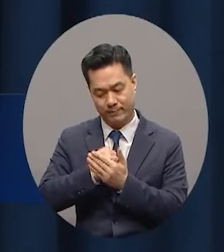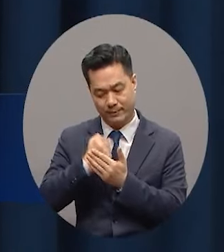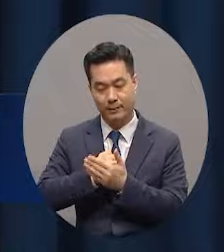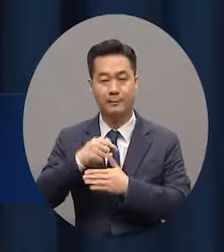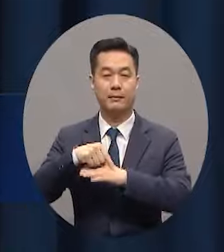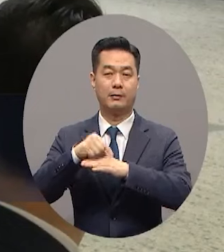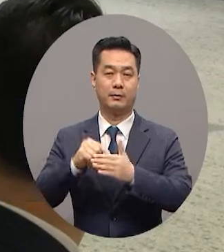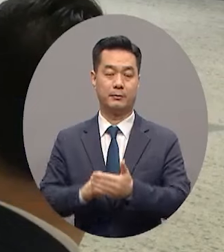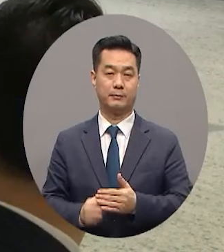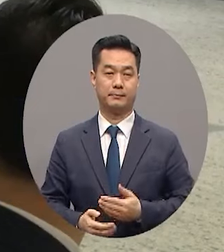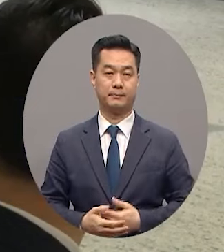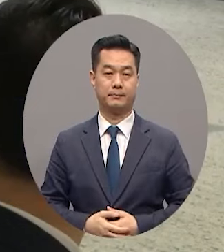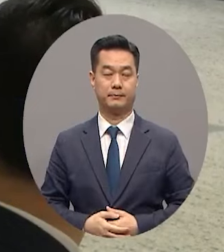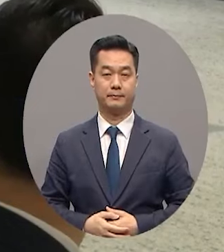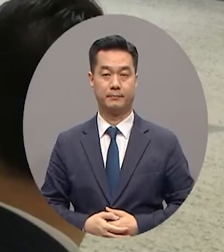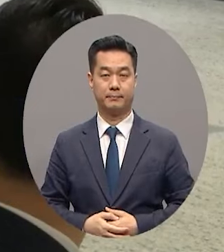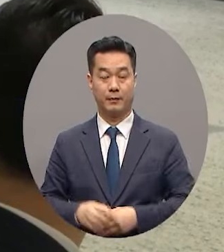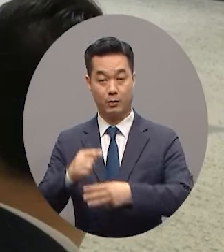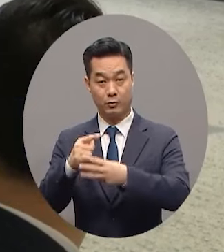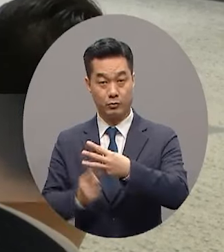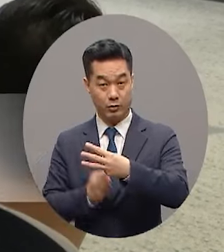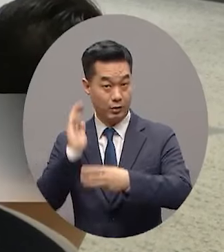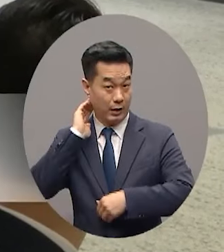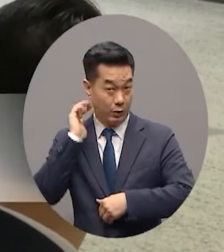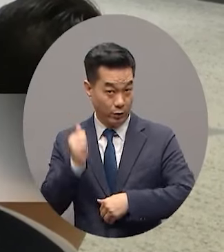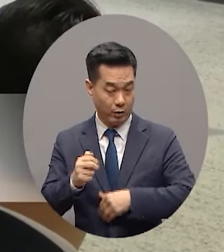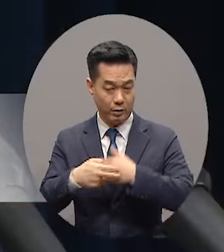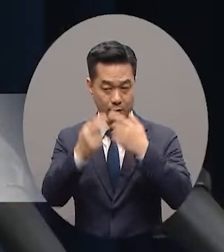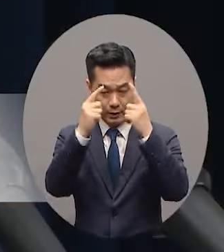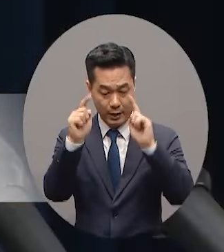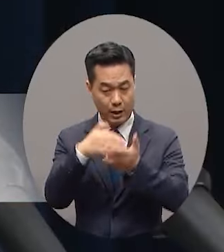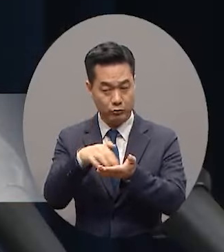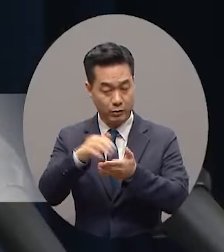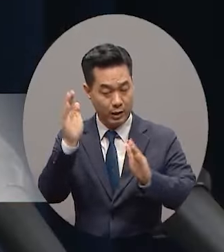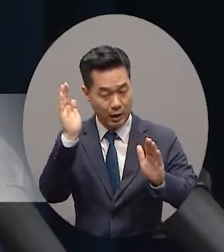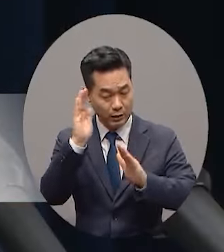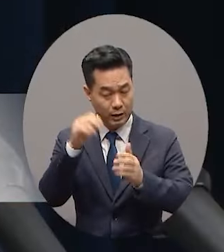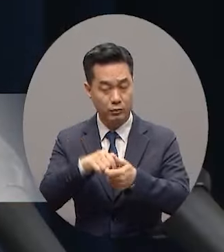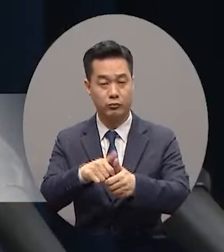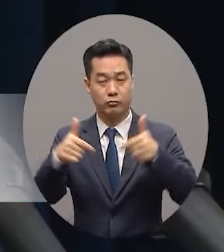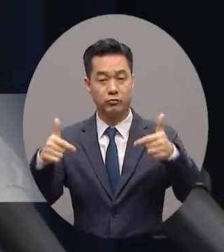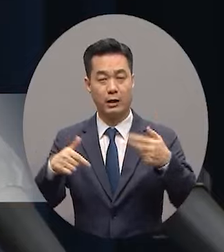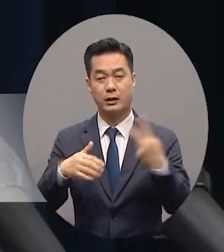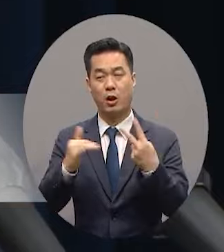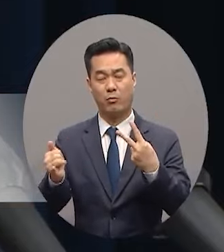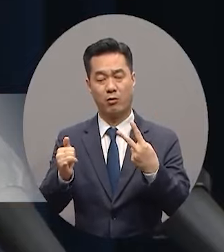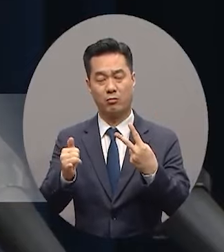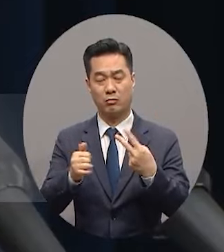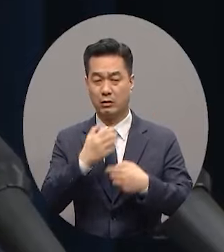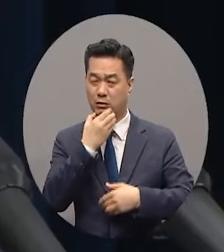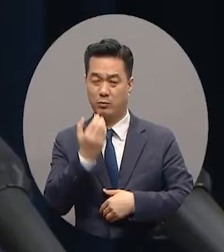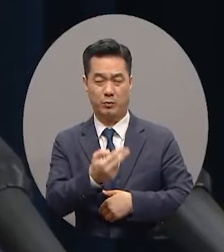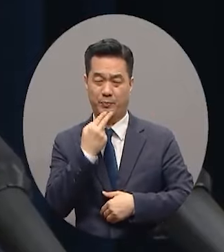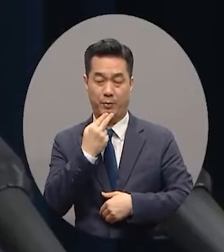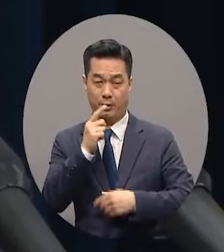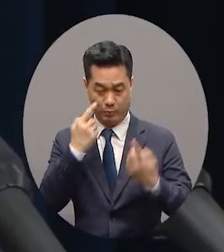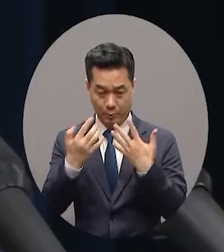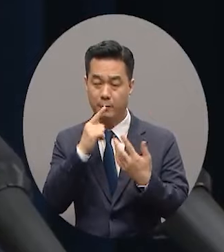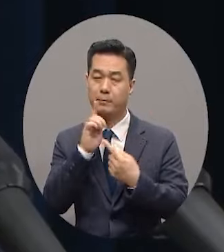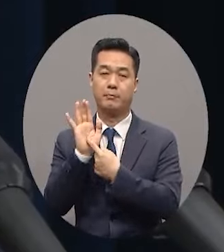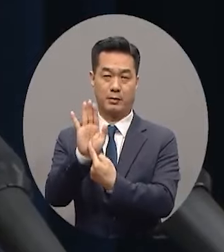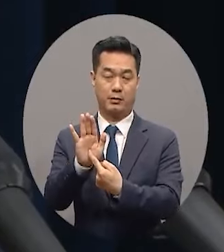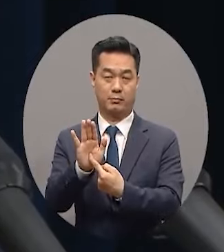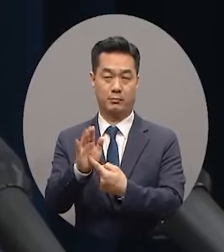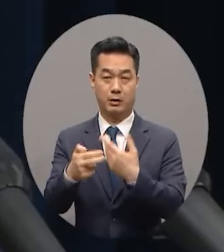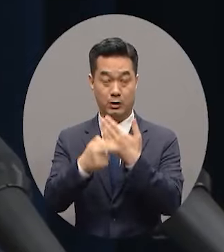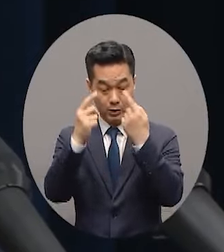마음이 입 대통령은 의대 증원 2천명에 대해서는 론할 뜻이 없음을 분명했습니다 의대